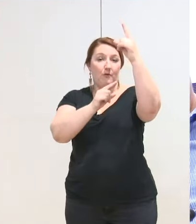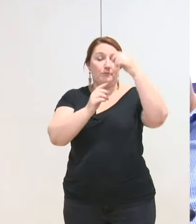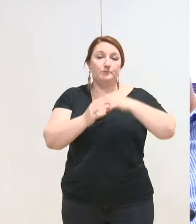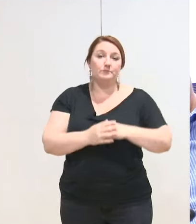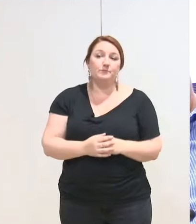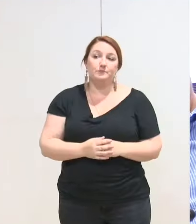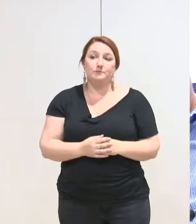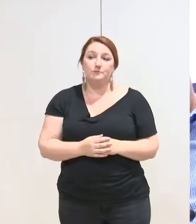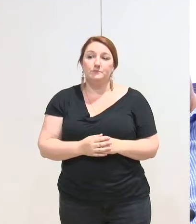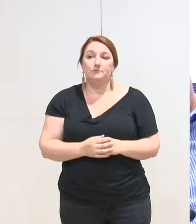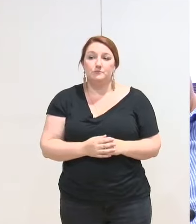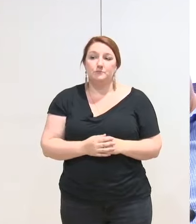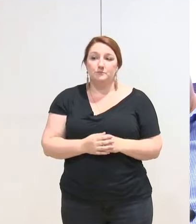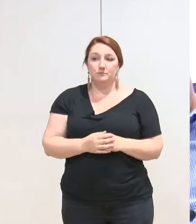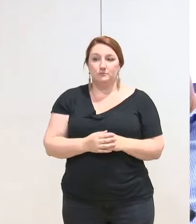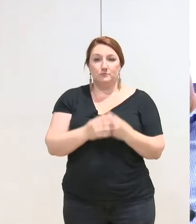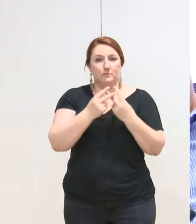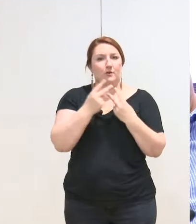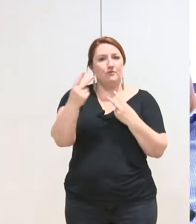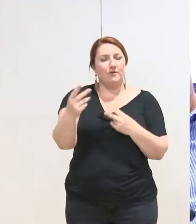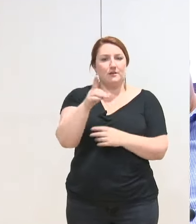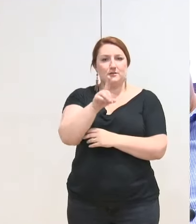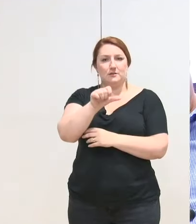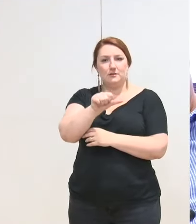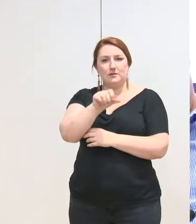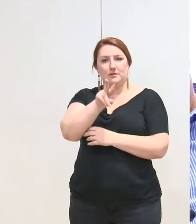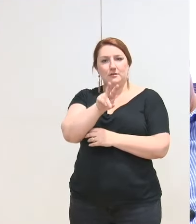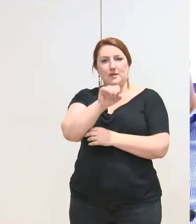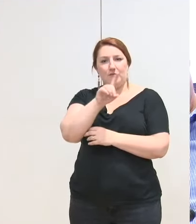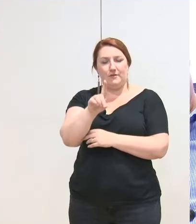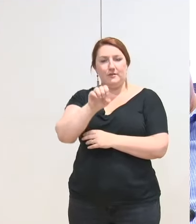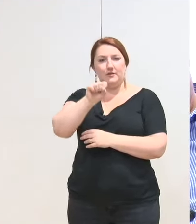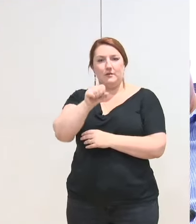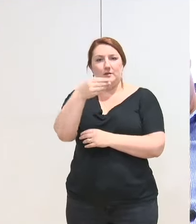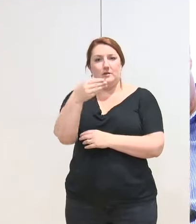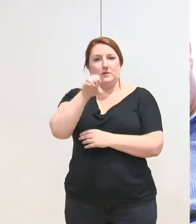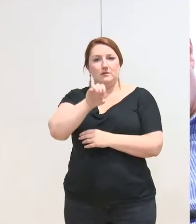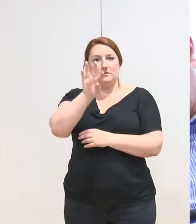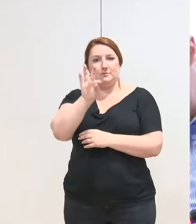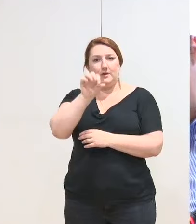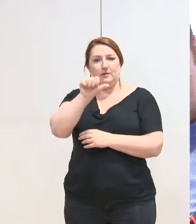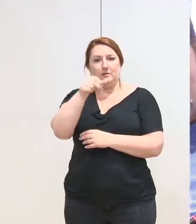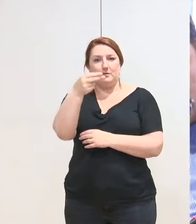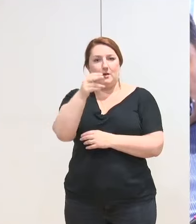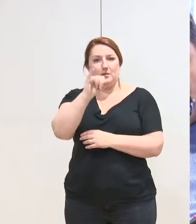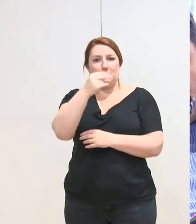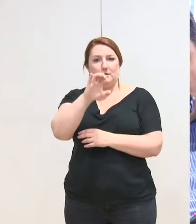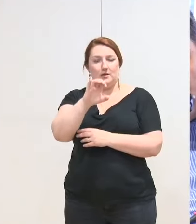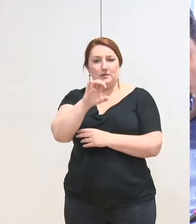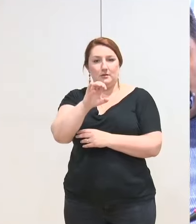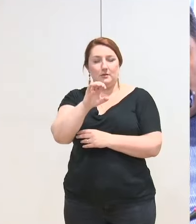introduite par David Smetanine devant le tribunal administratif de Grenoble